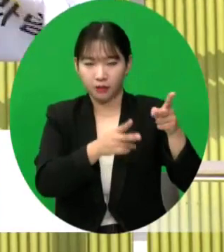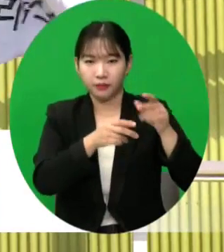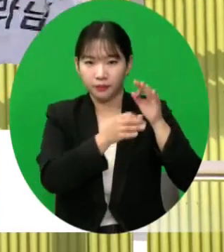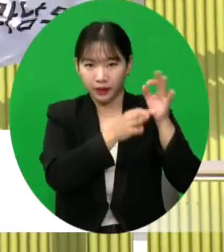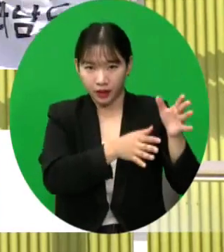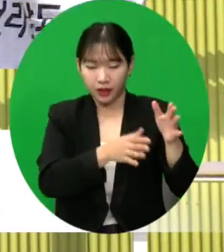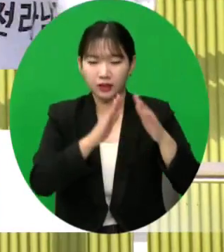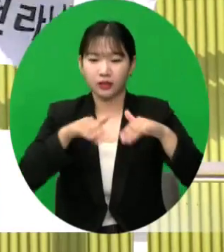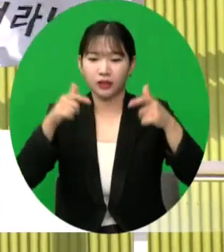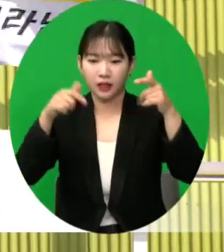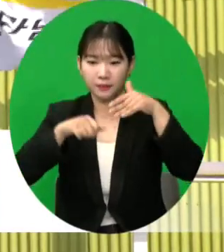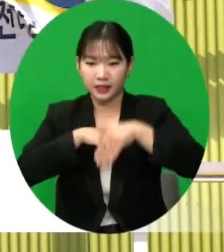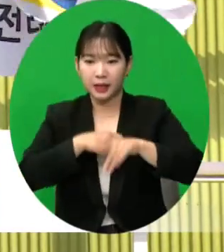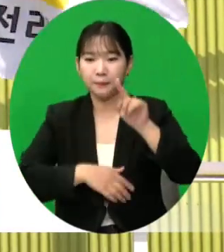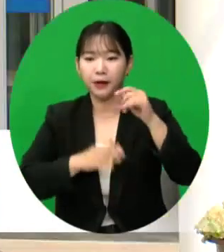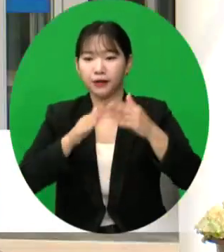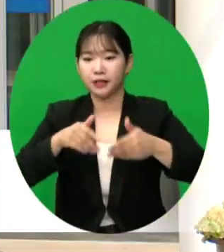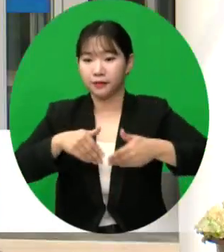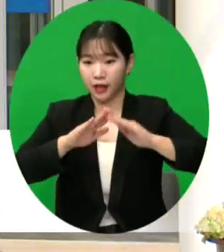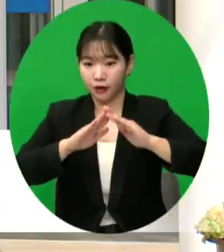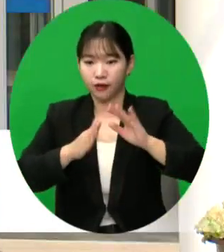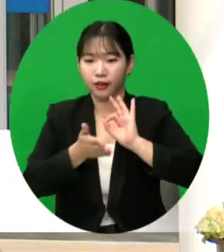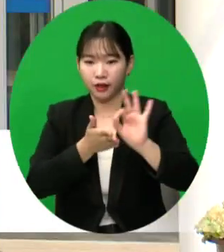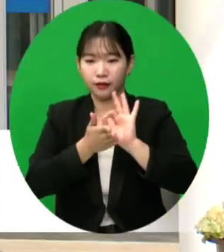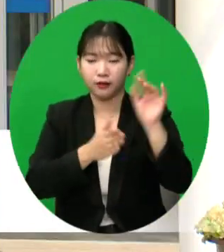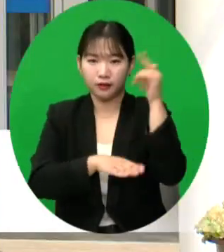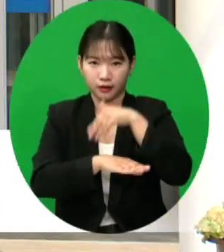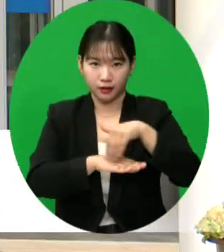전남형 만원주택 건립 등에 투자할 계획입니다.